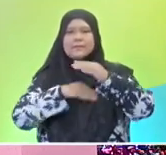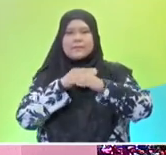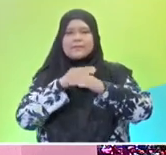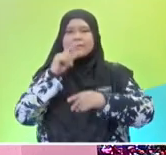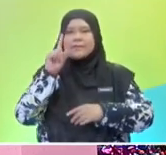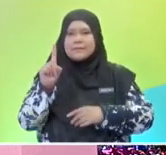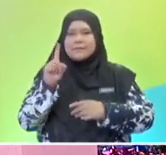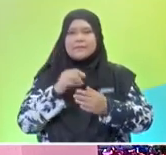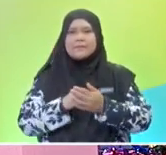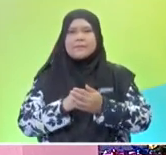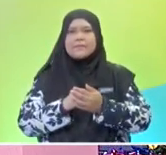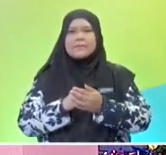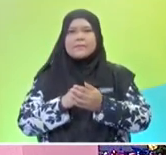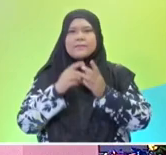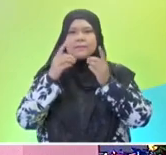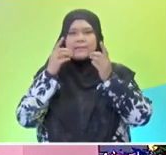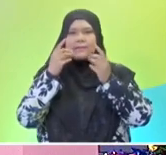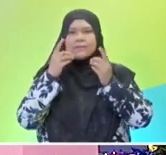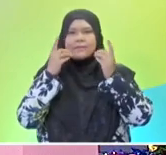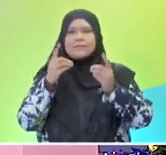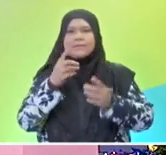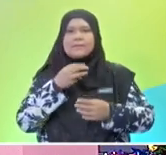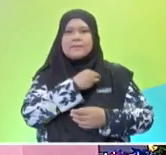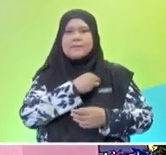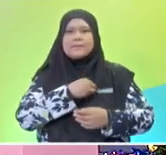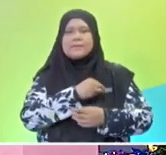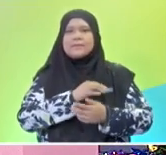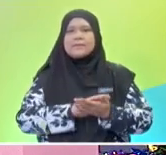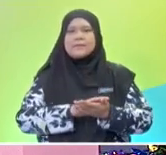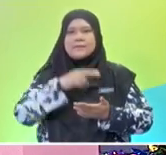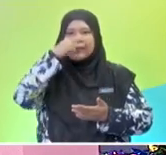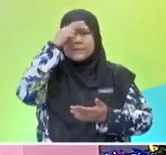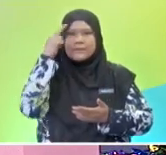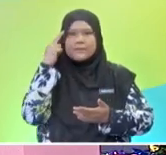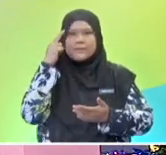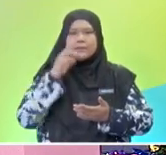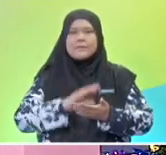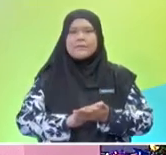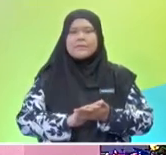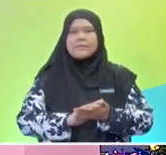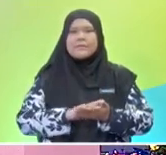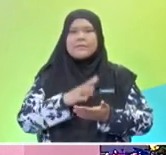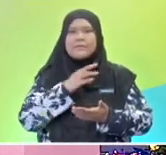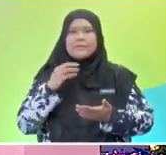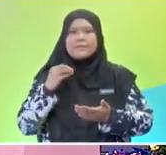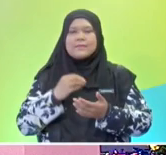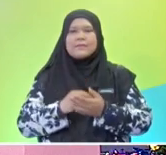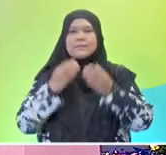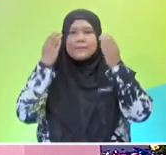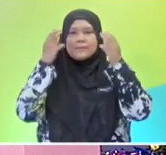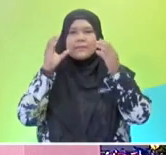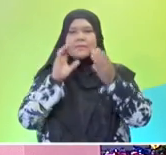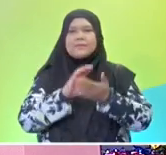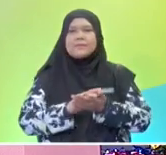belajar pendidikan moral tahun 2. Nama saya Hanif Sean dan saya bersama Belun yang biru dan juga tentunya kita ada cikgu